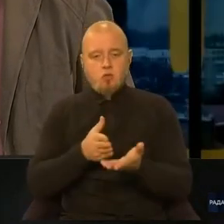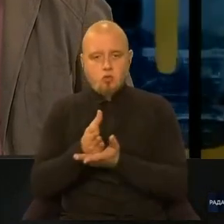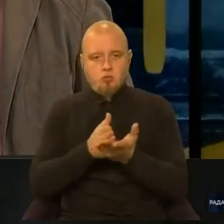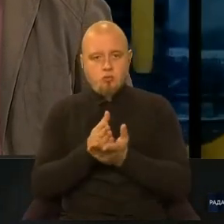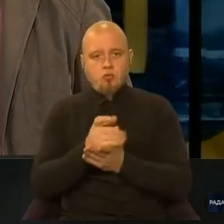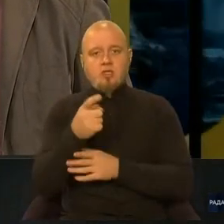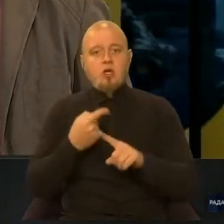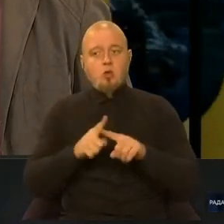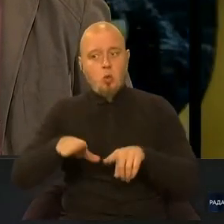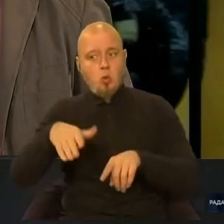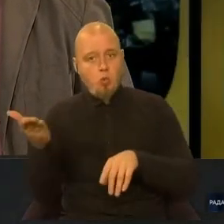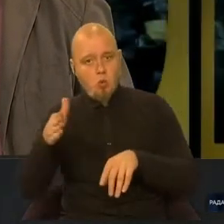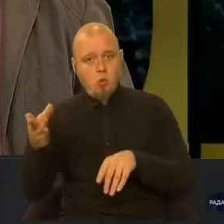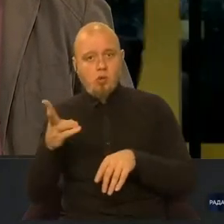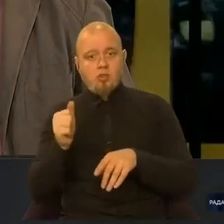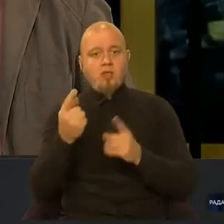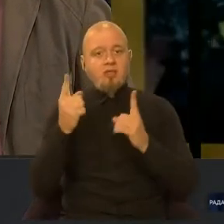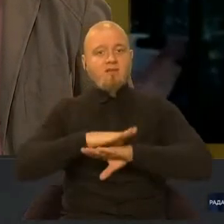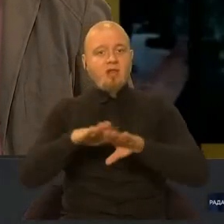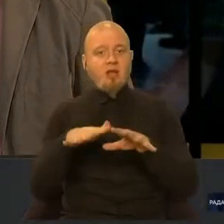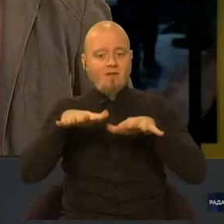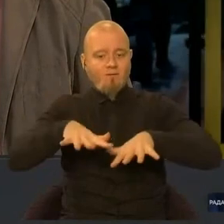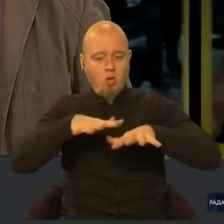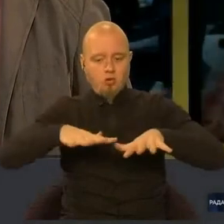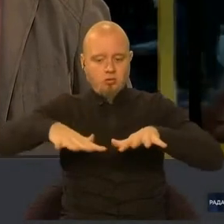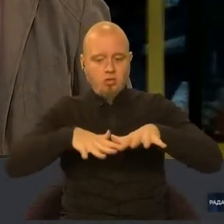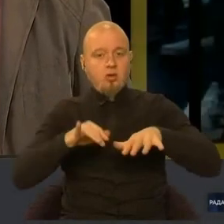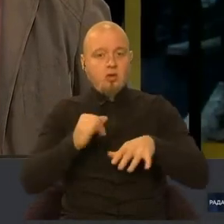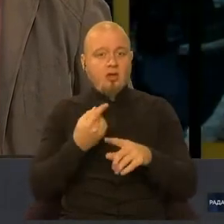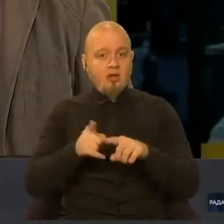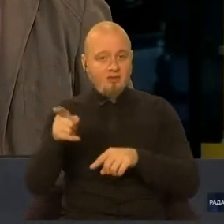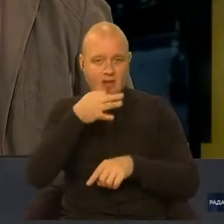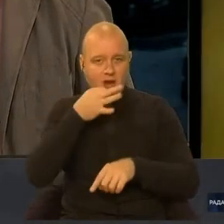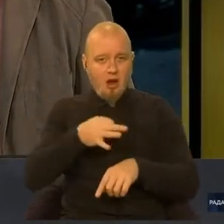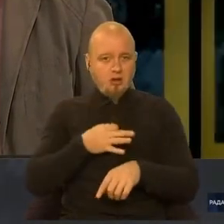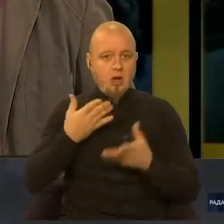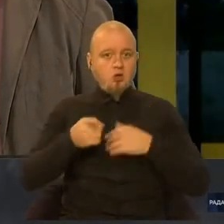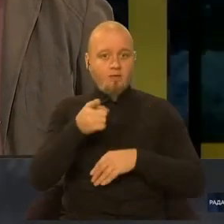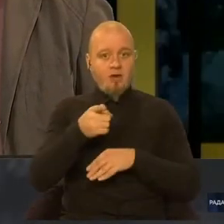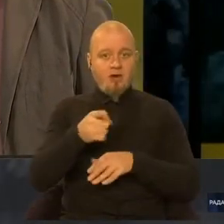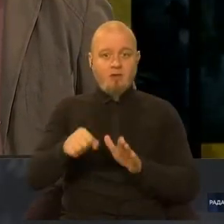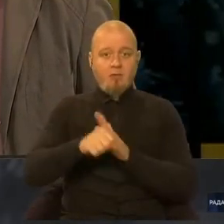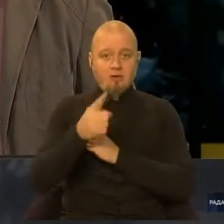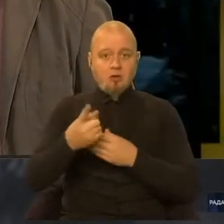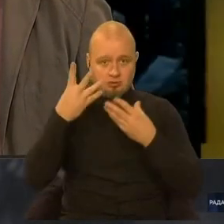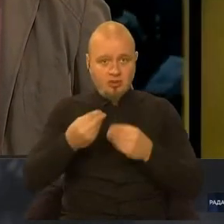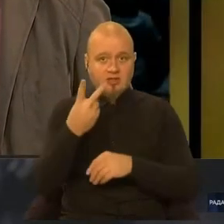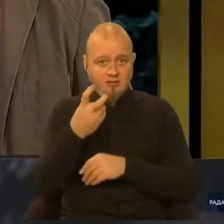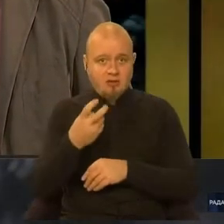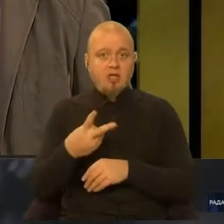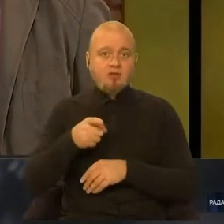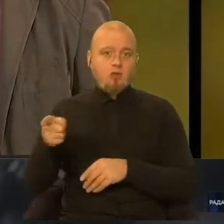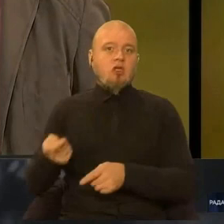військовослужбовців з того боку на невеличкий фронт. І він каже, якщо ви вбиваєте за день 200, 200